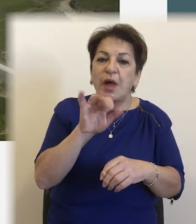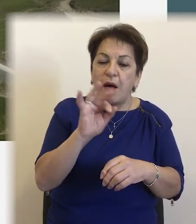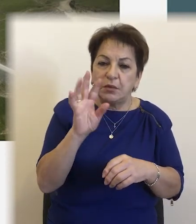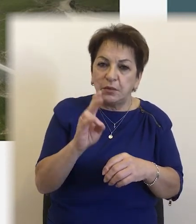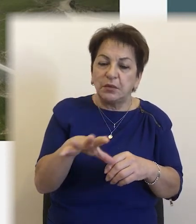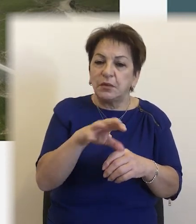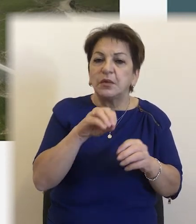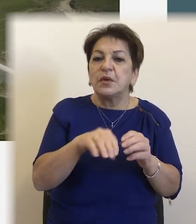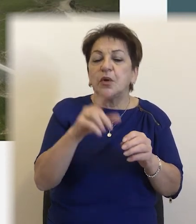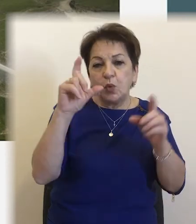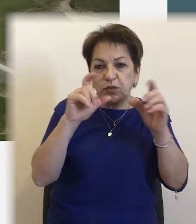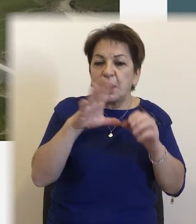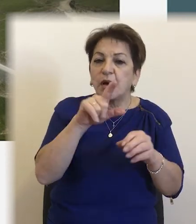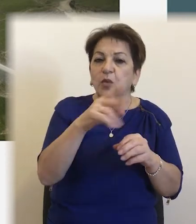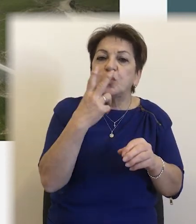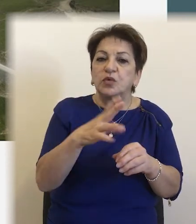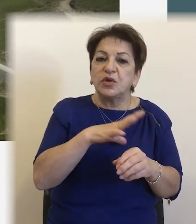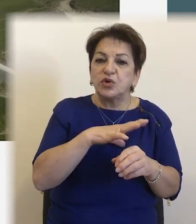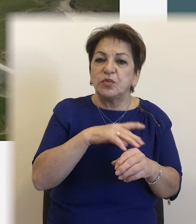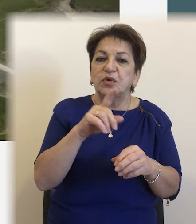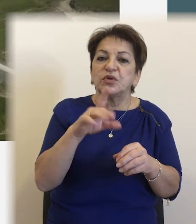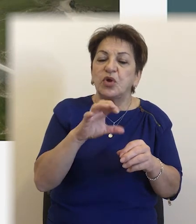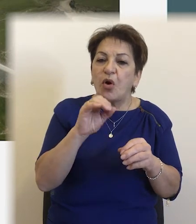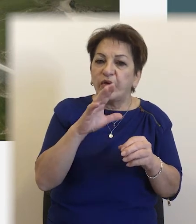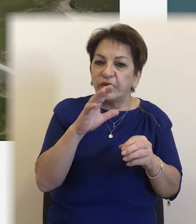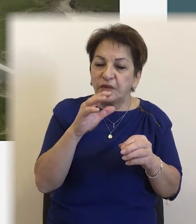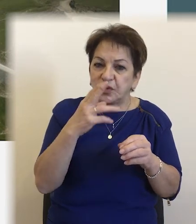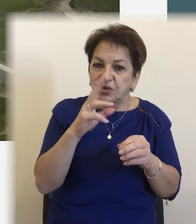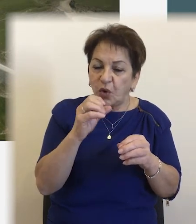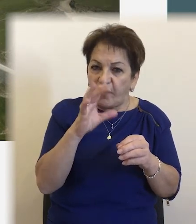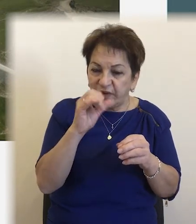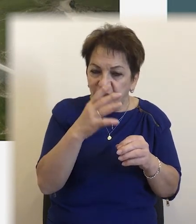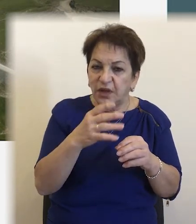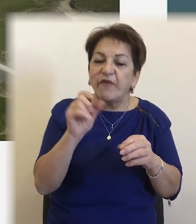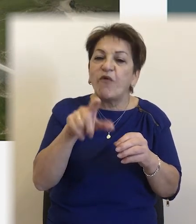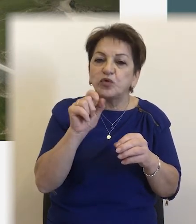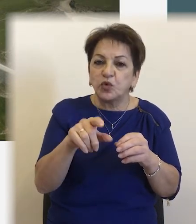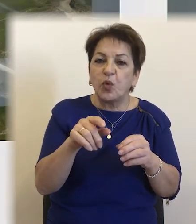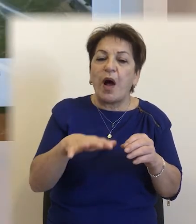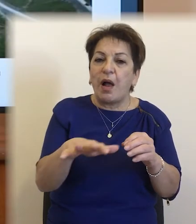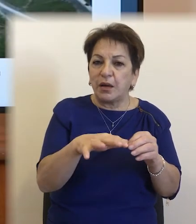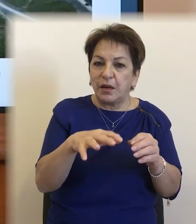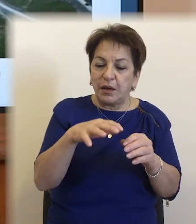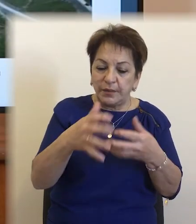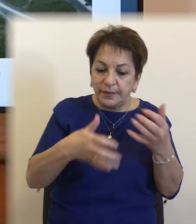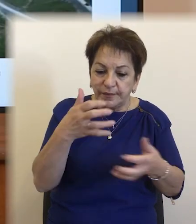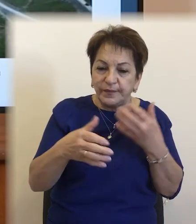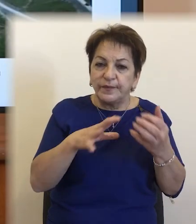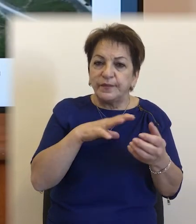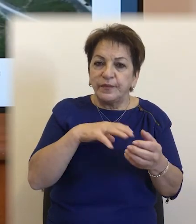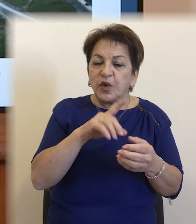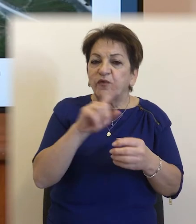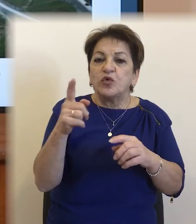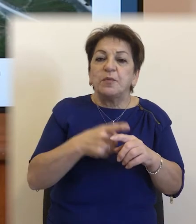հանքավայրում։ Այժը մլուսանը կարում տուք տեսնում եք սոտքի ոսկու հանքերը։ Ոչ մետաղական